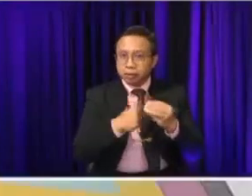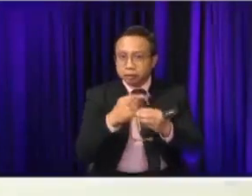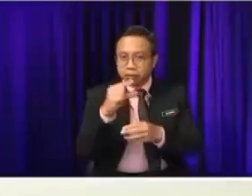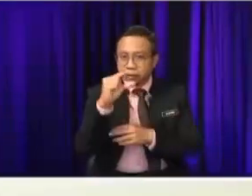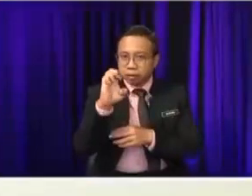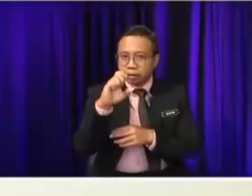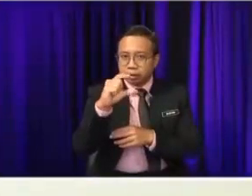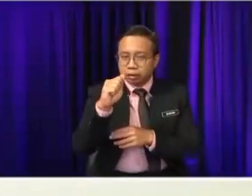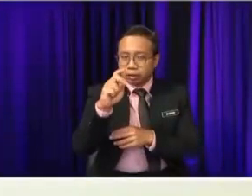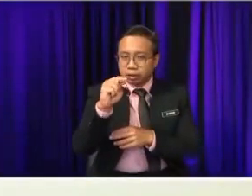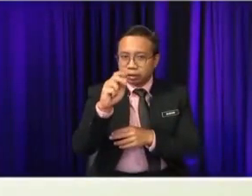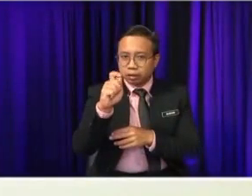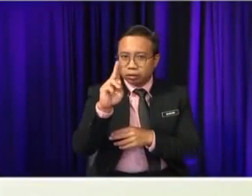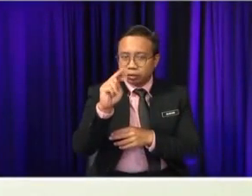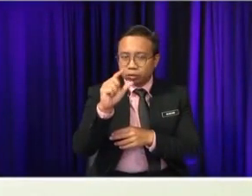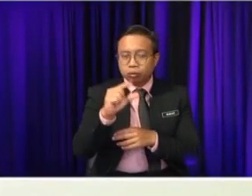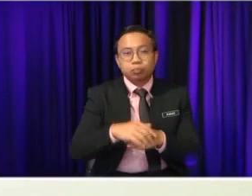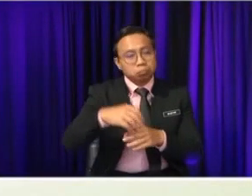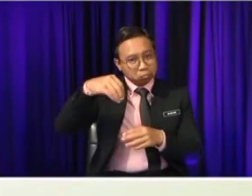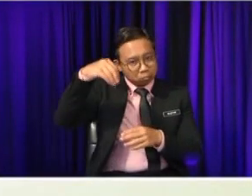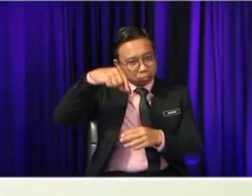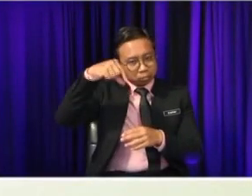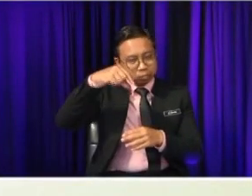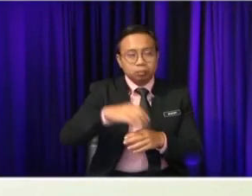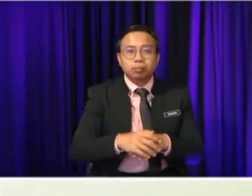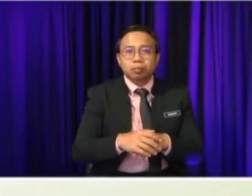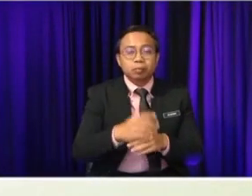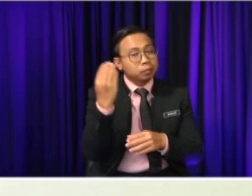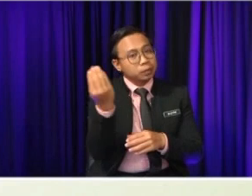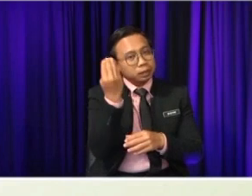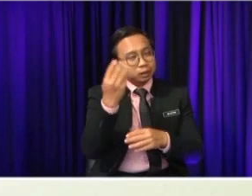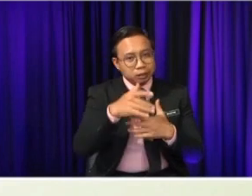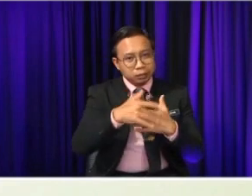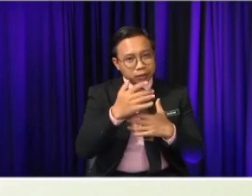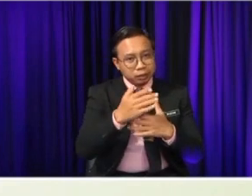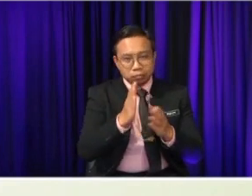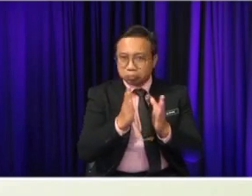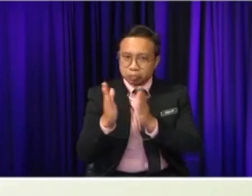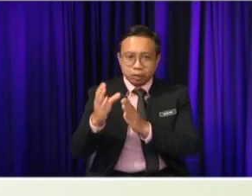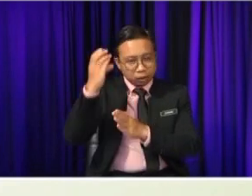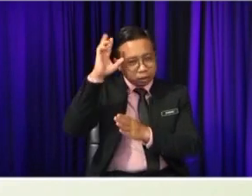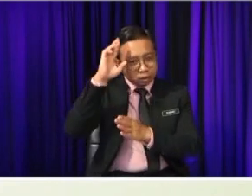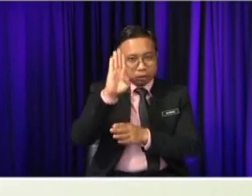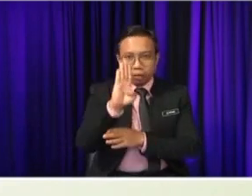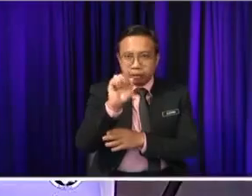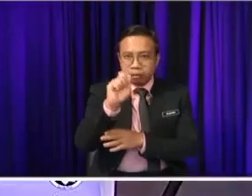dalam bahasa melayunya tetapi yang biasa kita pagi yang sebelah Kristus adalah